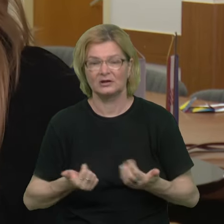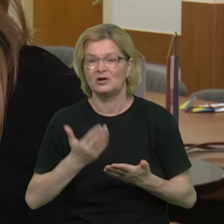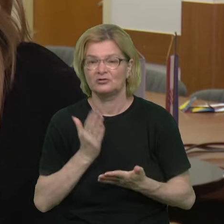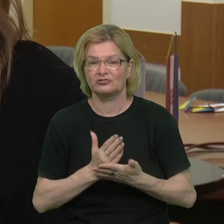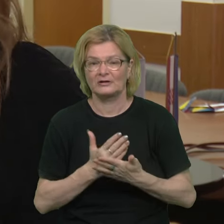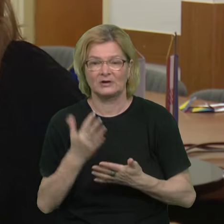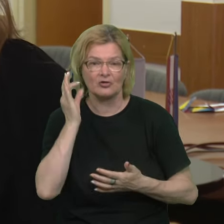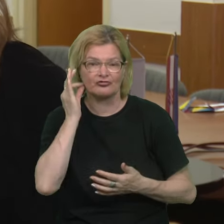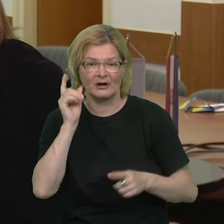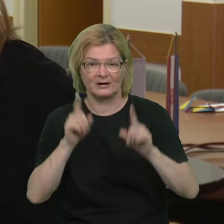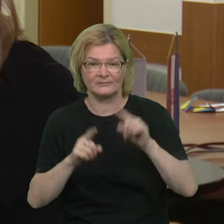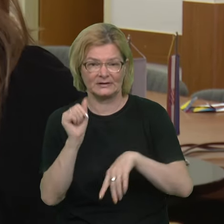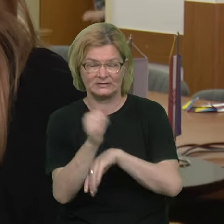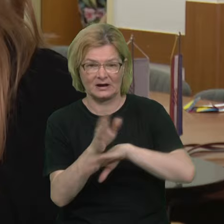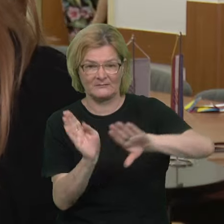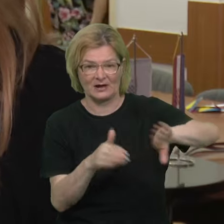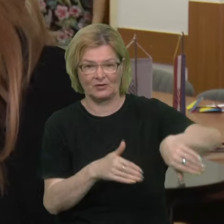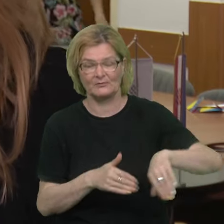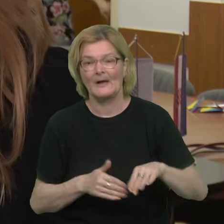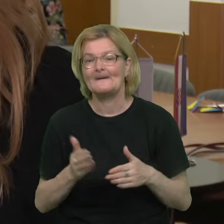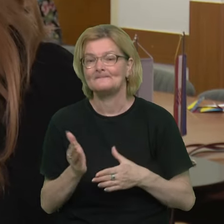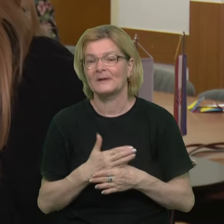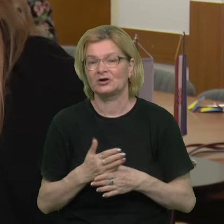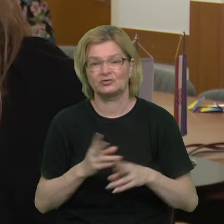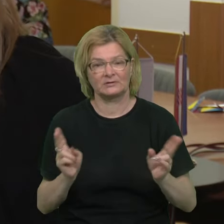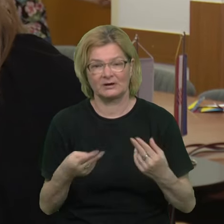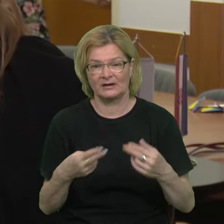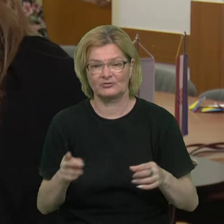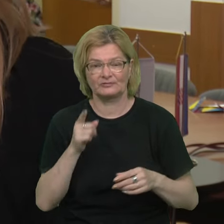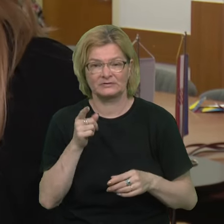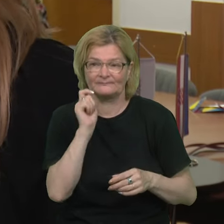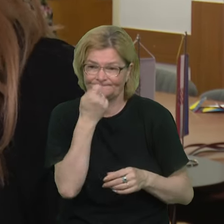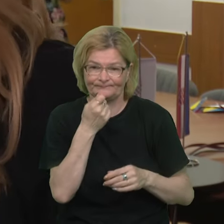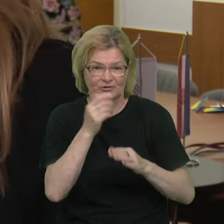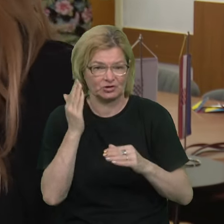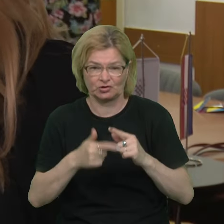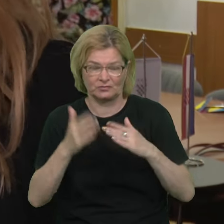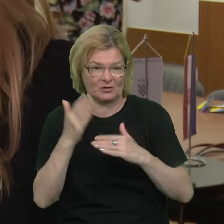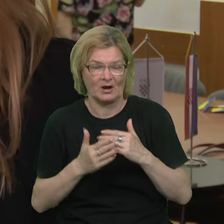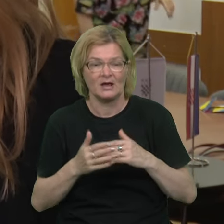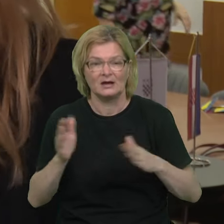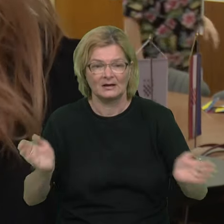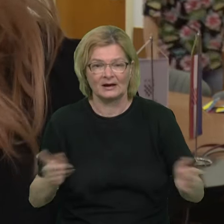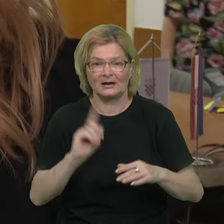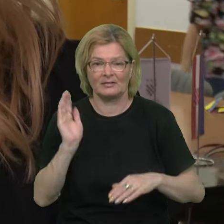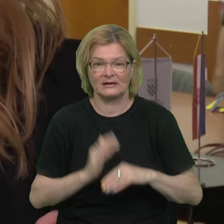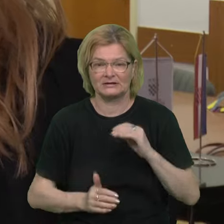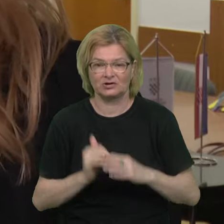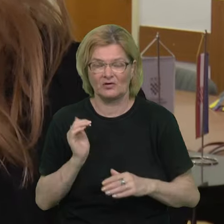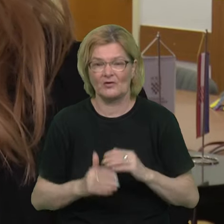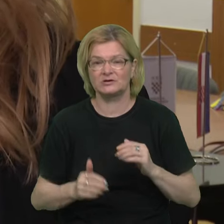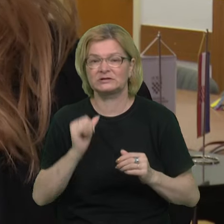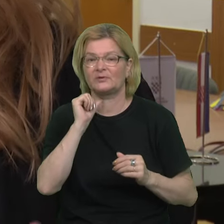jesmo. Često i kao žene nekad ih zanemarujemo, međutim ne možemo ih zatomiti totalno jer onda krene